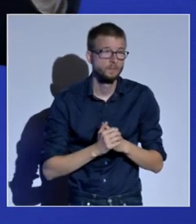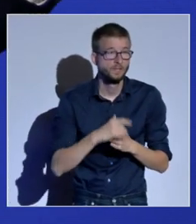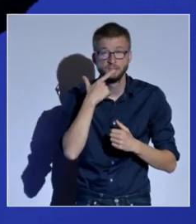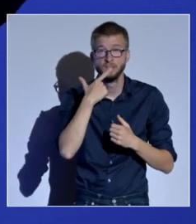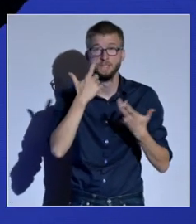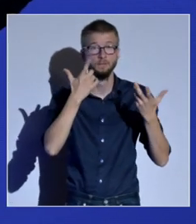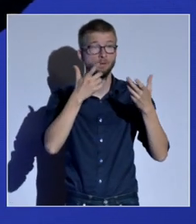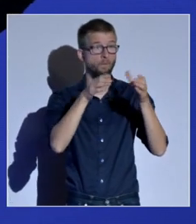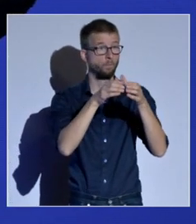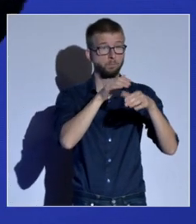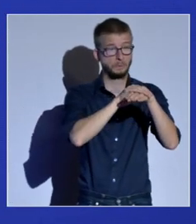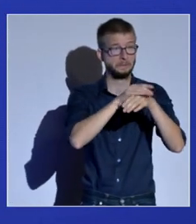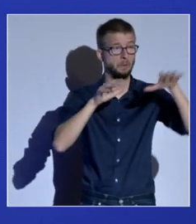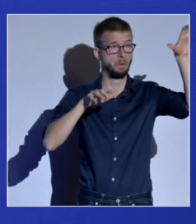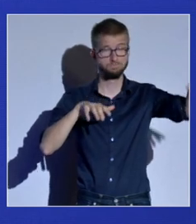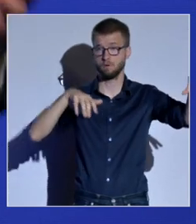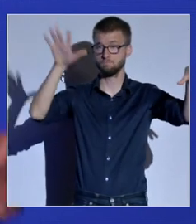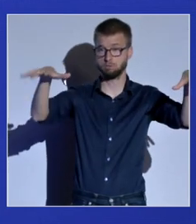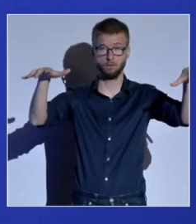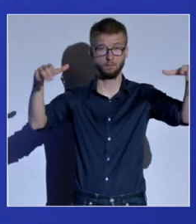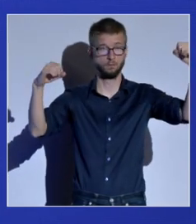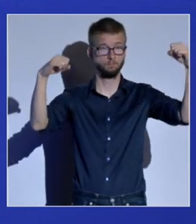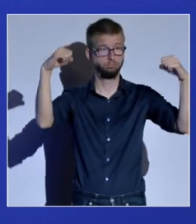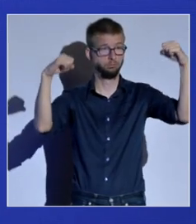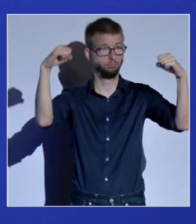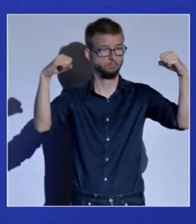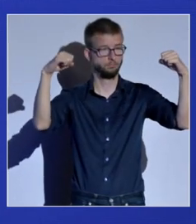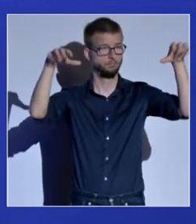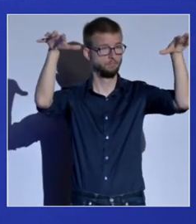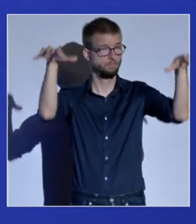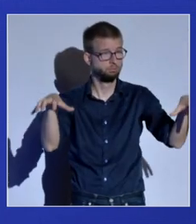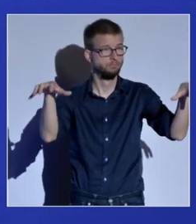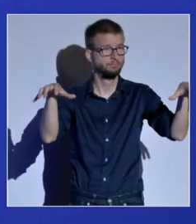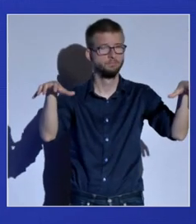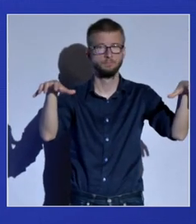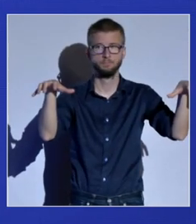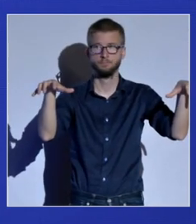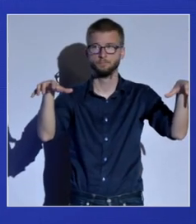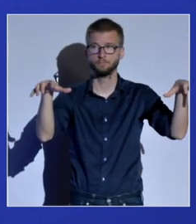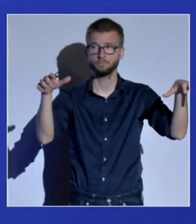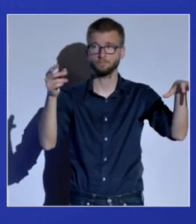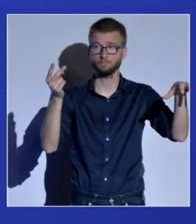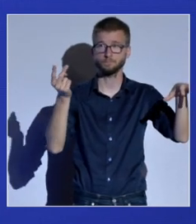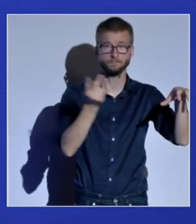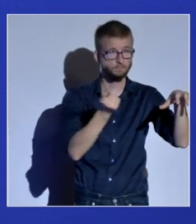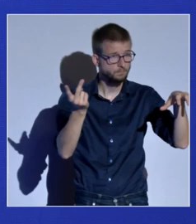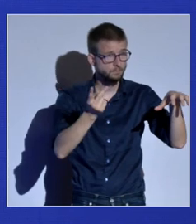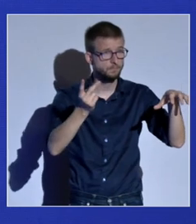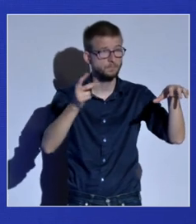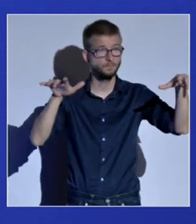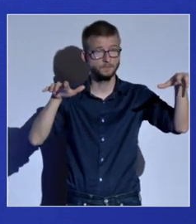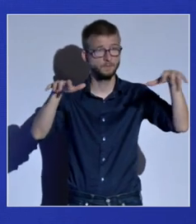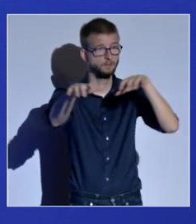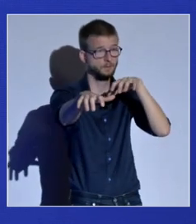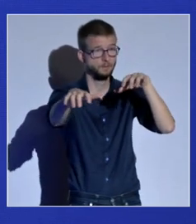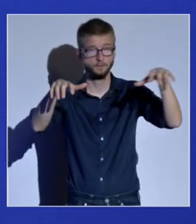blocs, que ces deux blocs exerçaient ensemble et l'un après l'autre